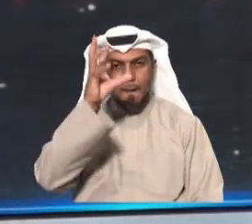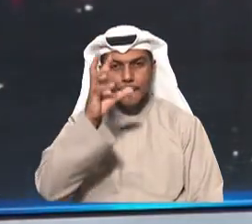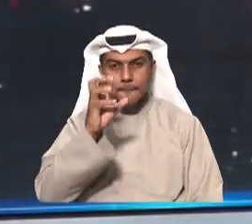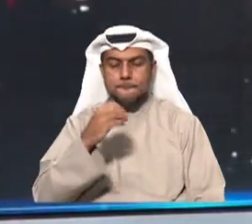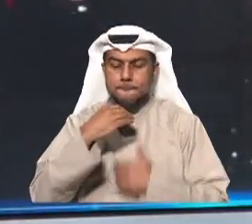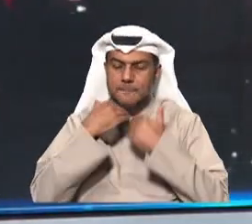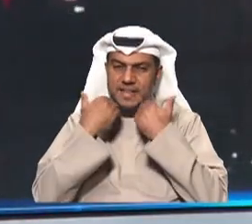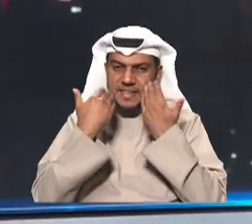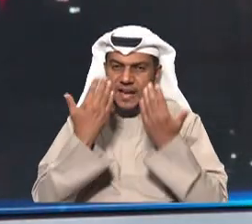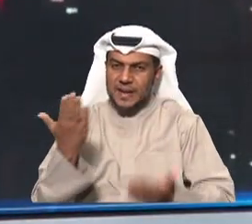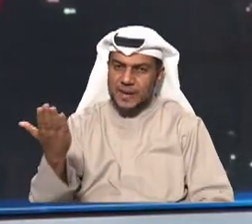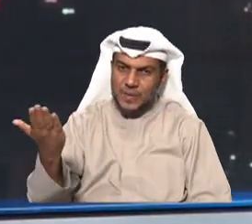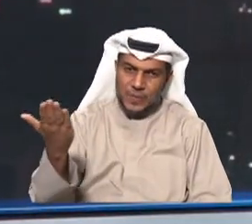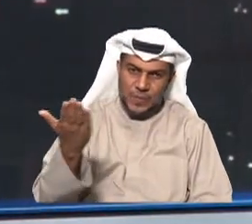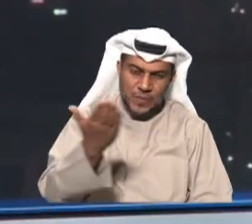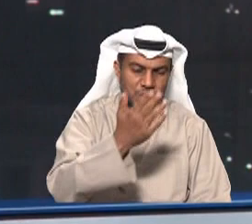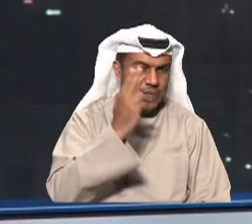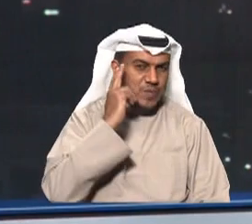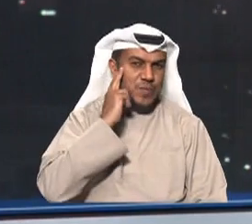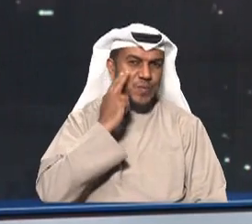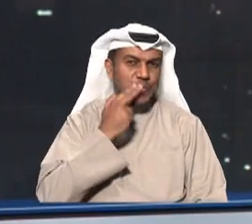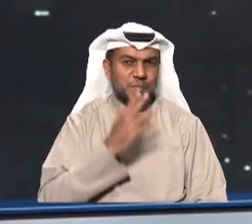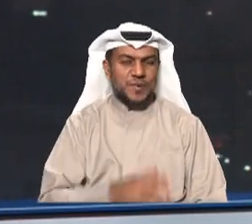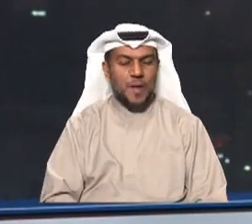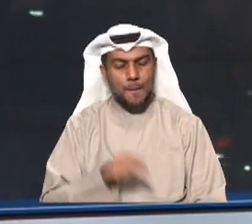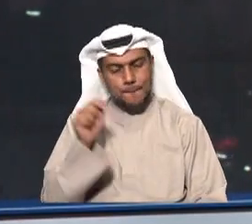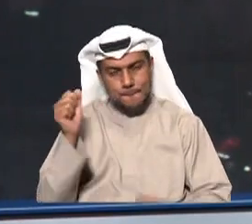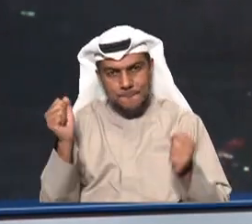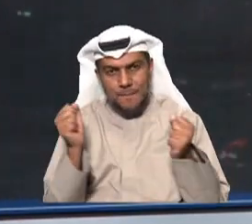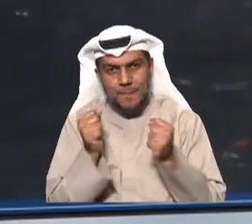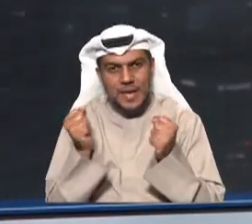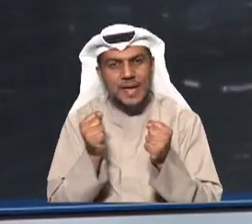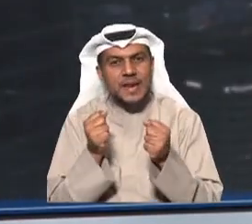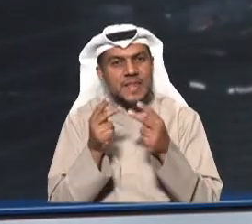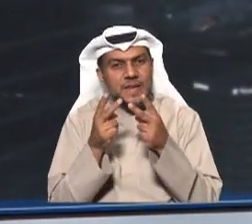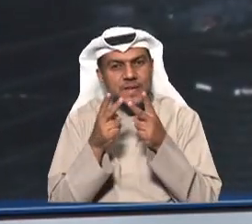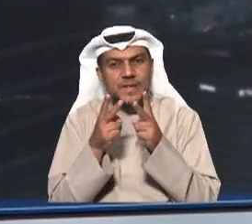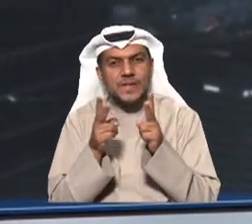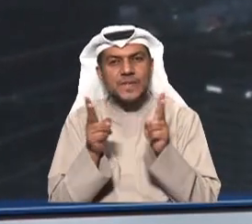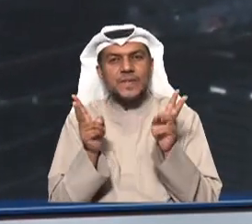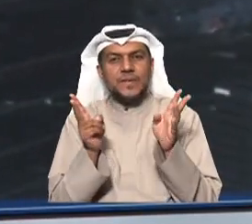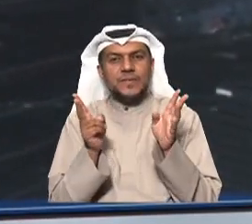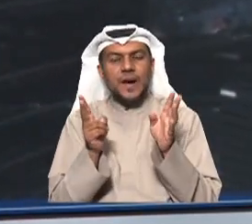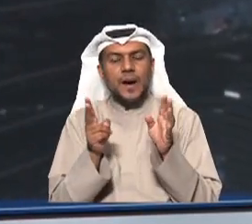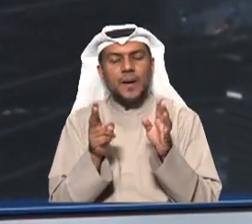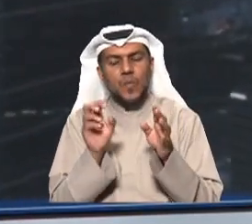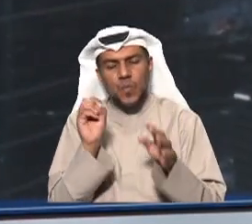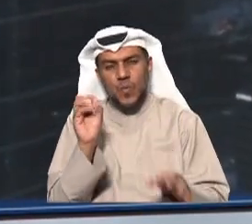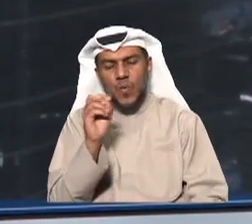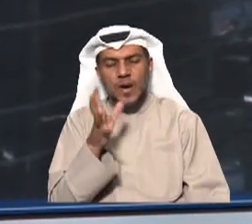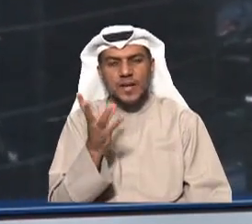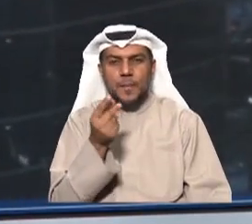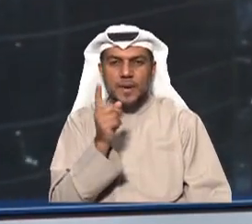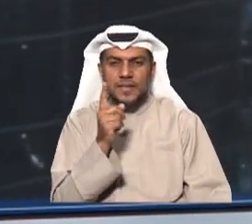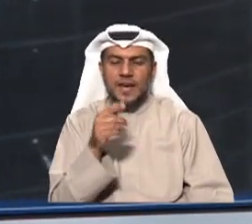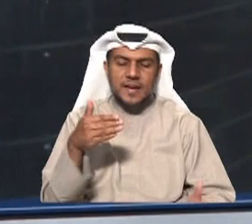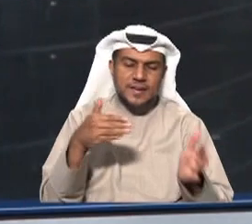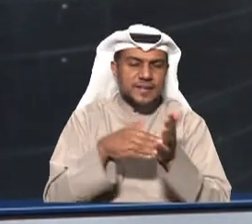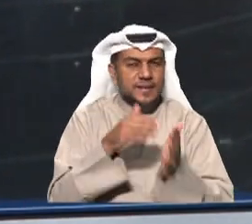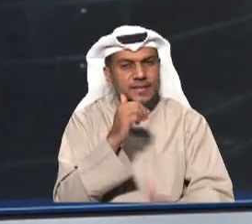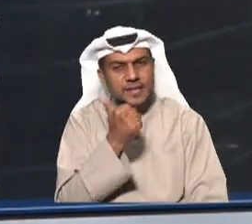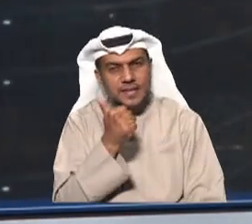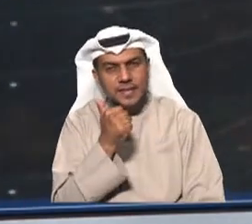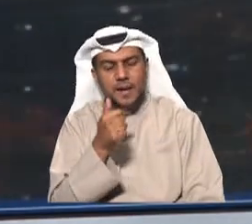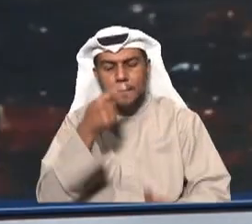أعزائي المشاهدين، الأجواء الحالية أجواء باردة وتصل درجات الحرارة حاليا على معظم المناطق ما بين 11 إلى 16 درجة